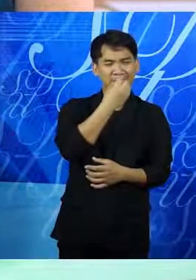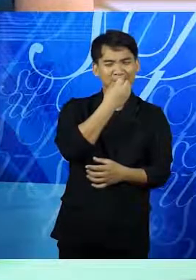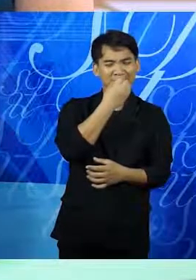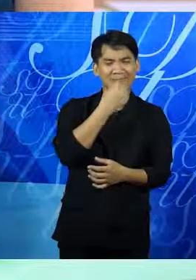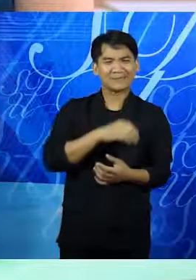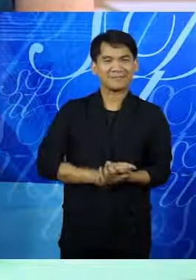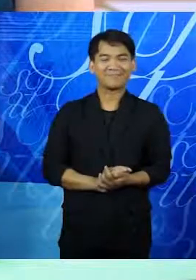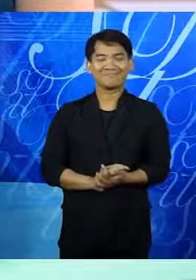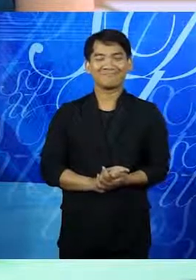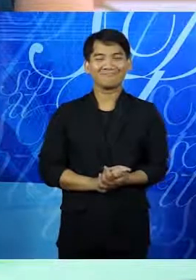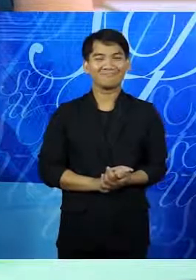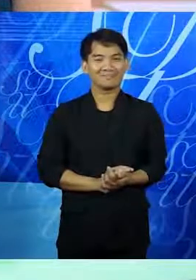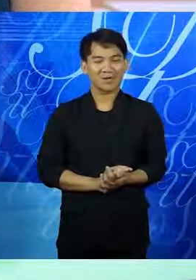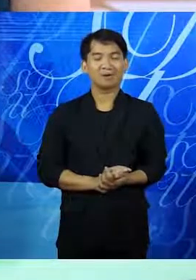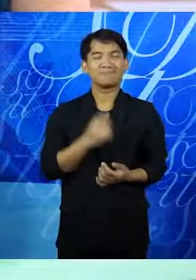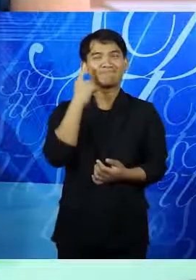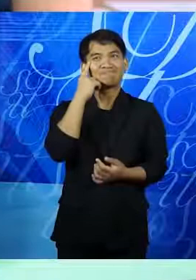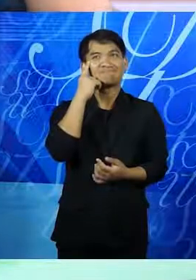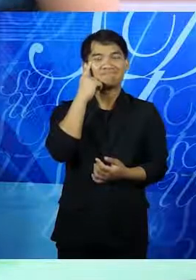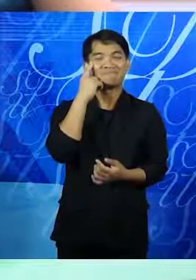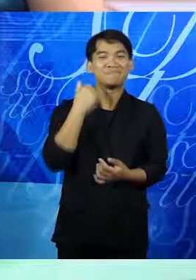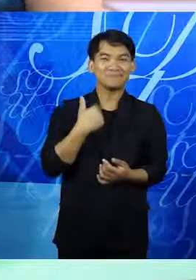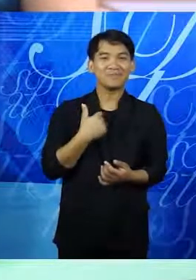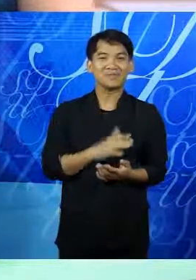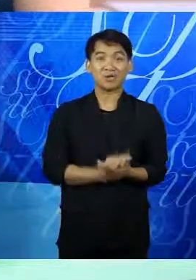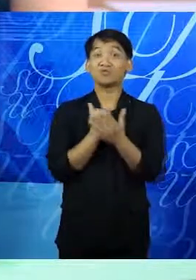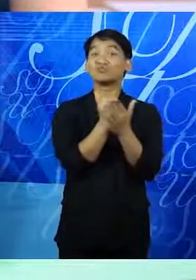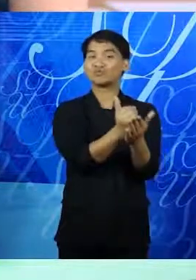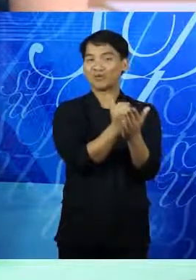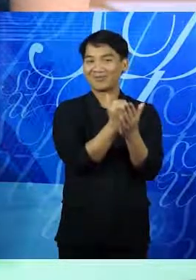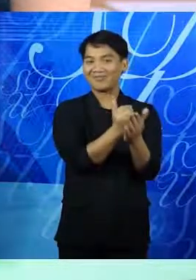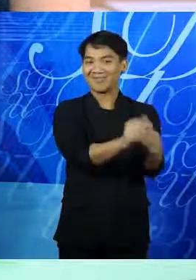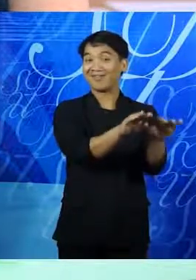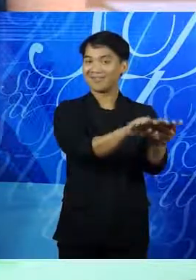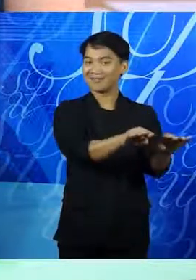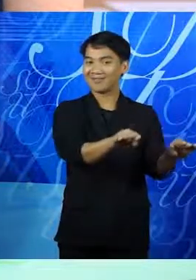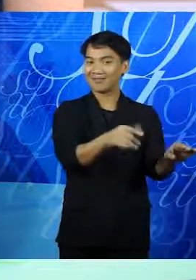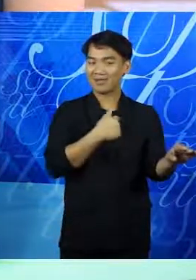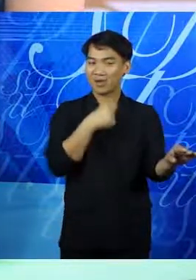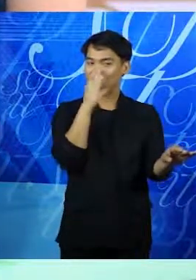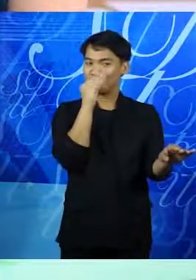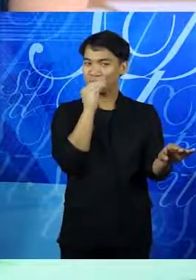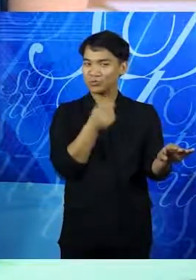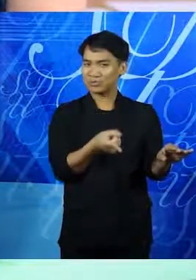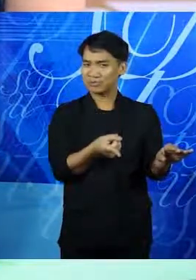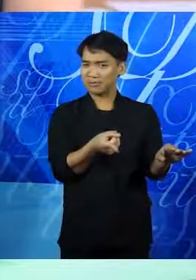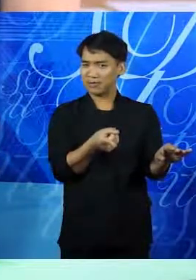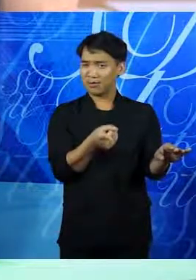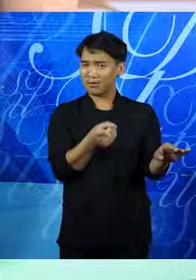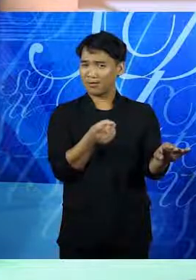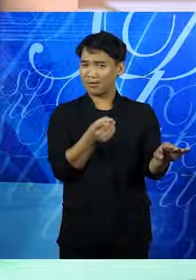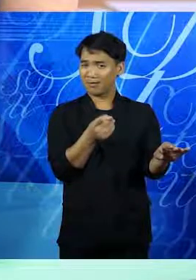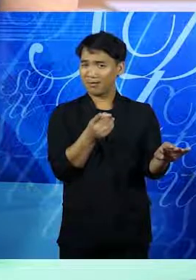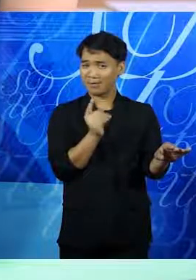ได้กินอยู่แล้วเพราะฉะนั้นเนี่ยเราเอามาเป็นเขาเรียกว่าแรงเสริมโดยการดีเลย์สปีดนะคะโดยคุณ